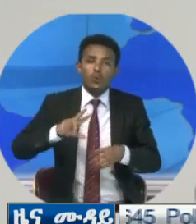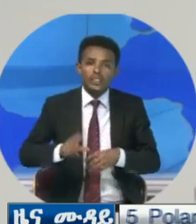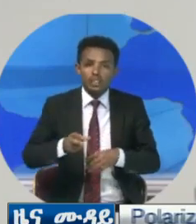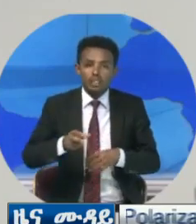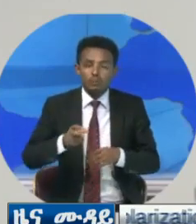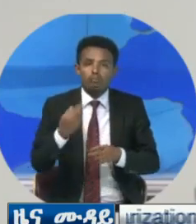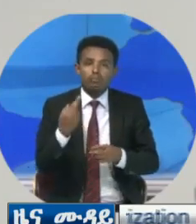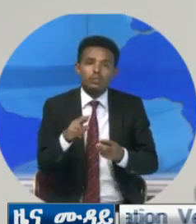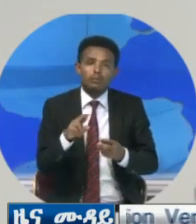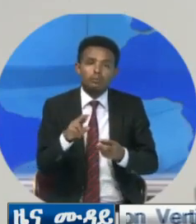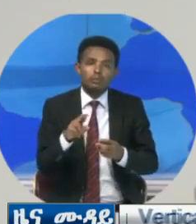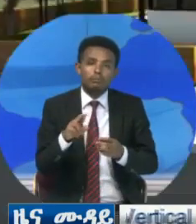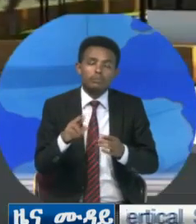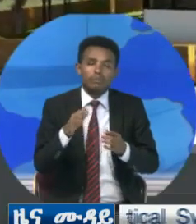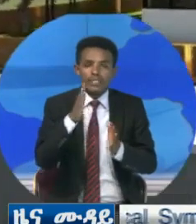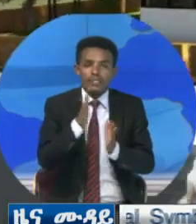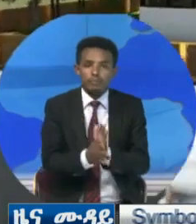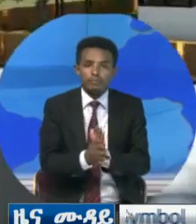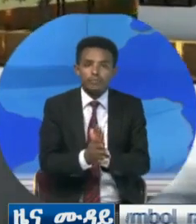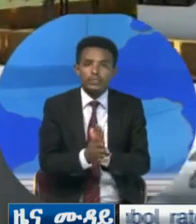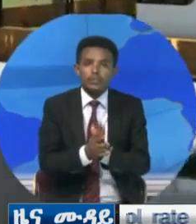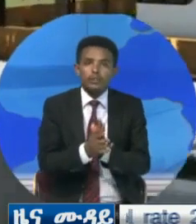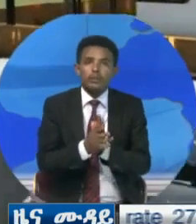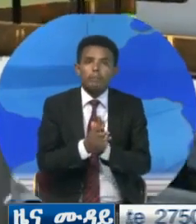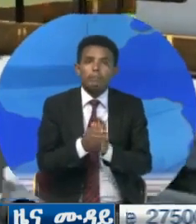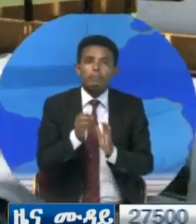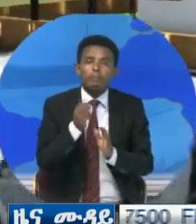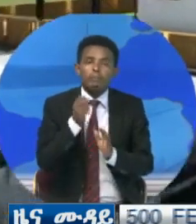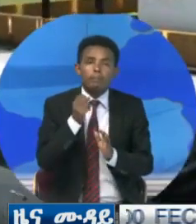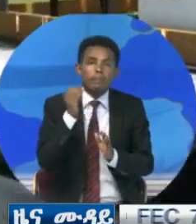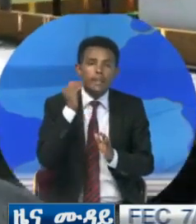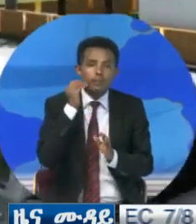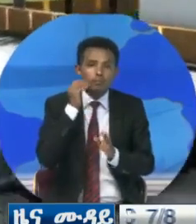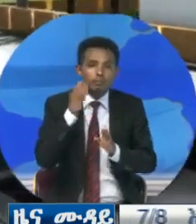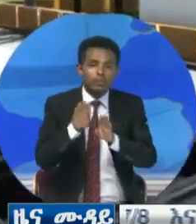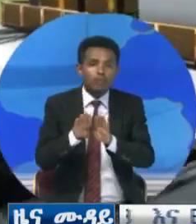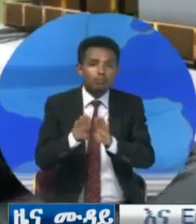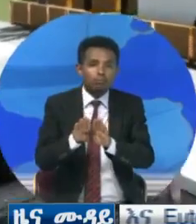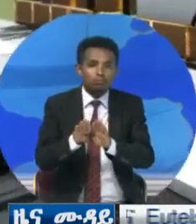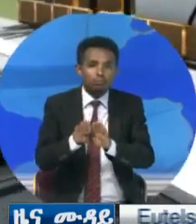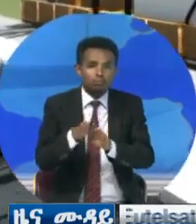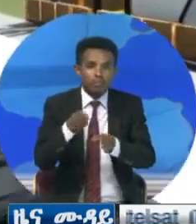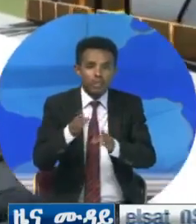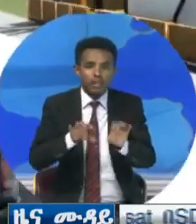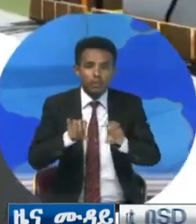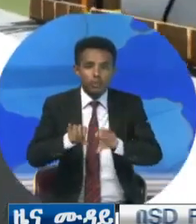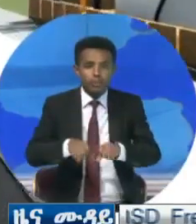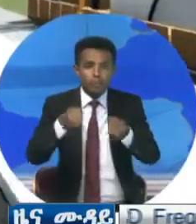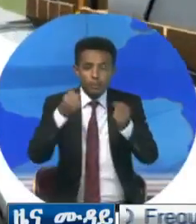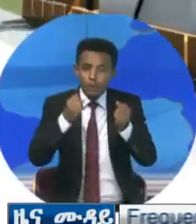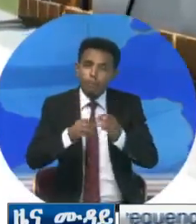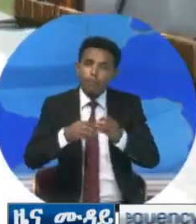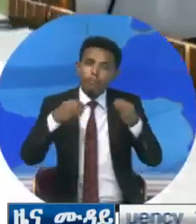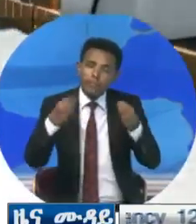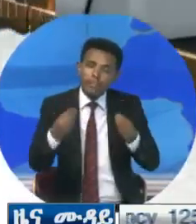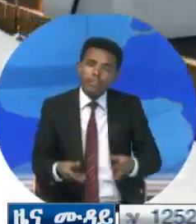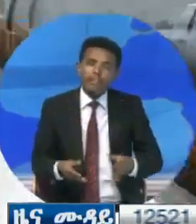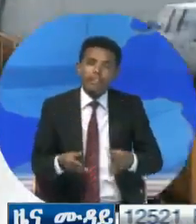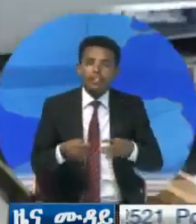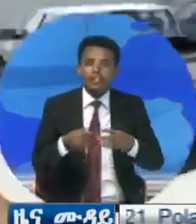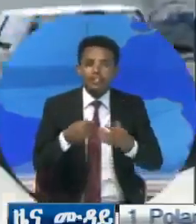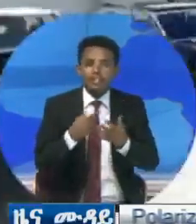ቢፈጽምበት ቤቱ ተሰብሮ ቢሆነ ራሱ ቢጠፋ ተከራዩ የአከራዩን እንግዲህ